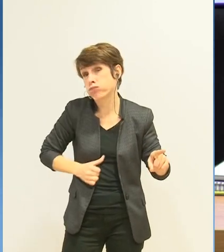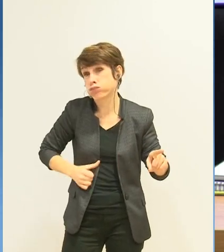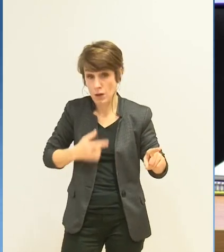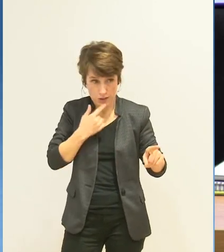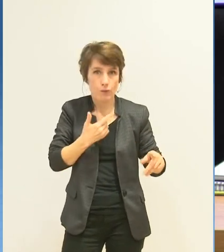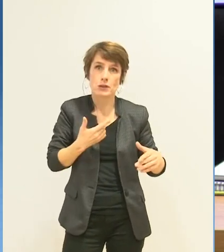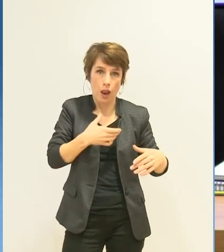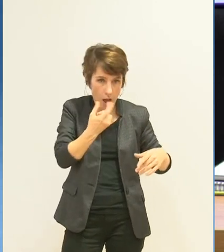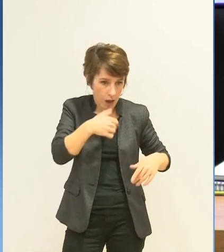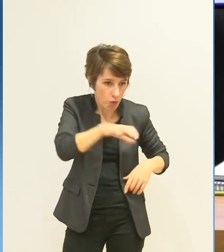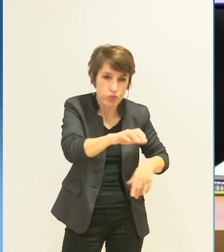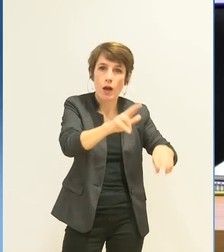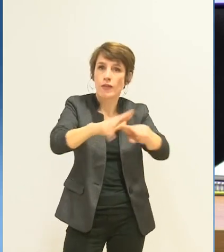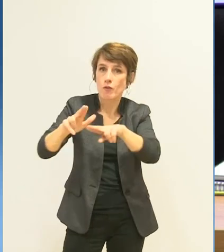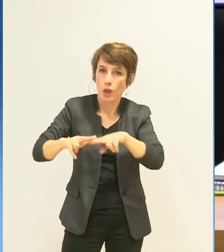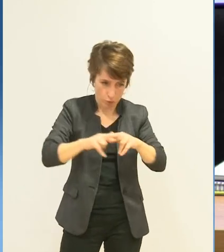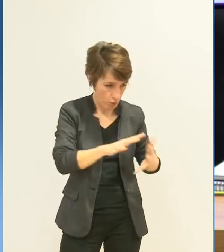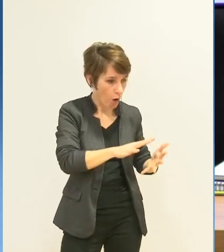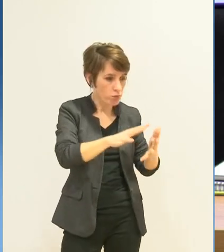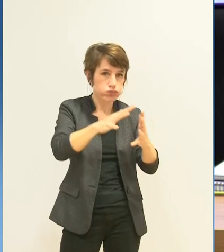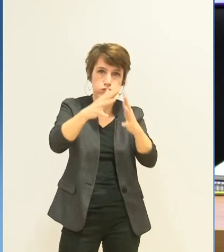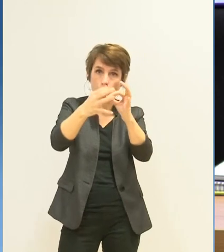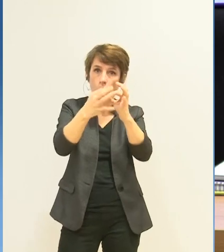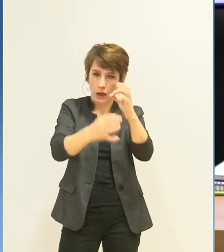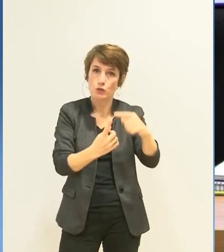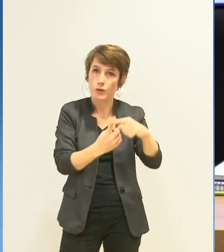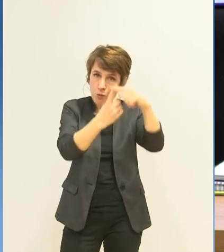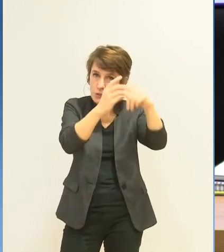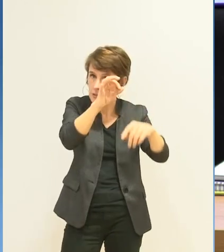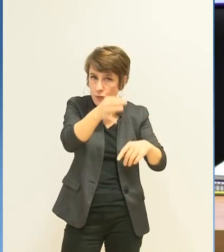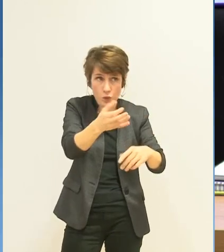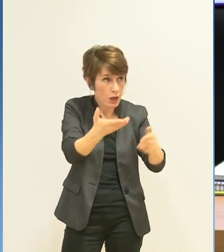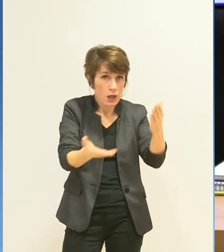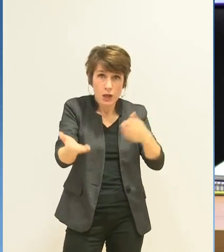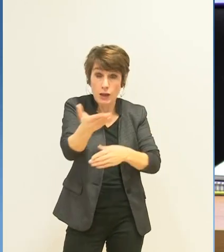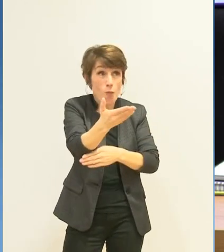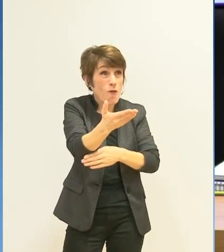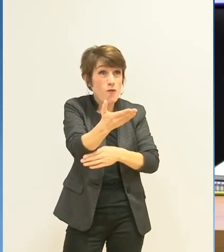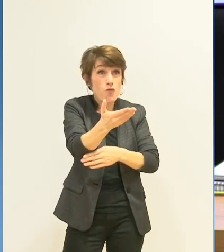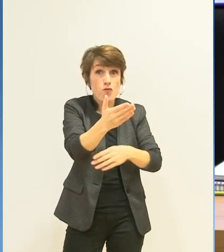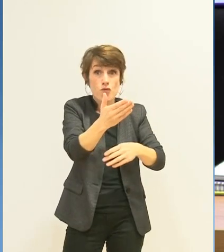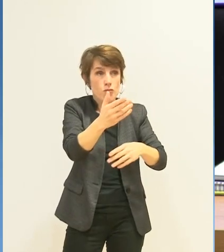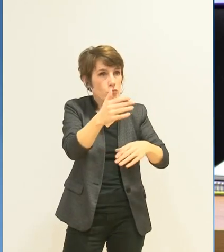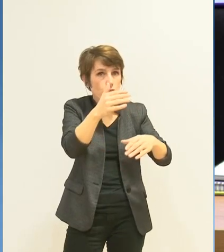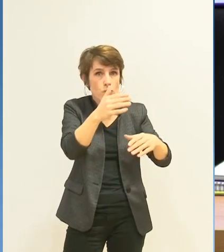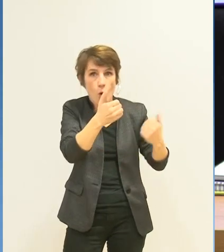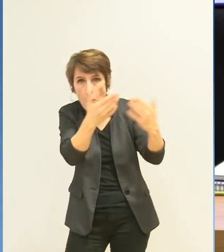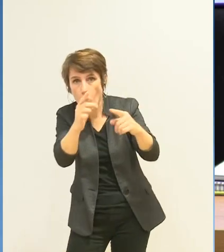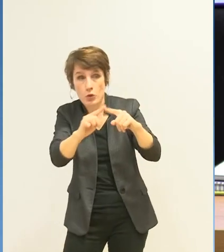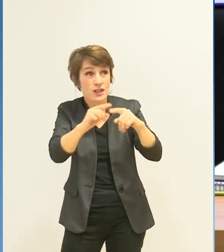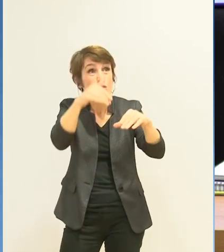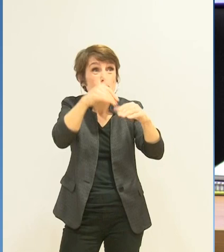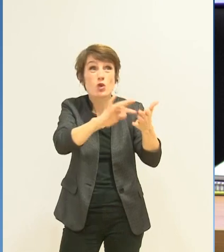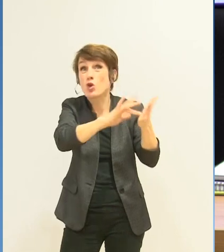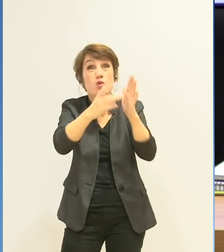absurde il faut savoir se baigner quand il y a des choses positives et tout ce que vous faites n'est pas négatif bien évidemment